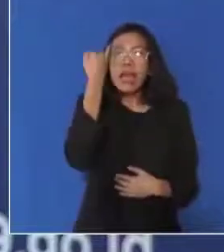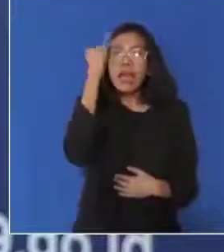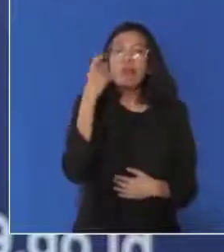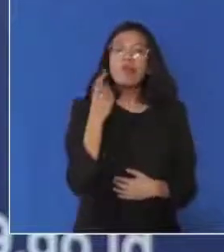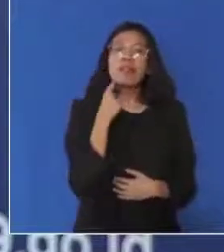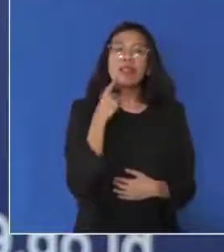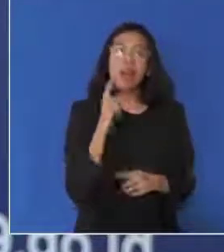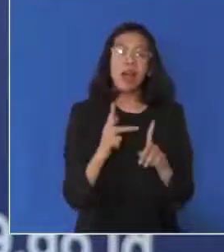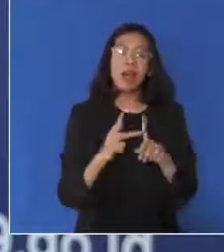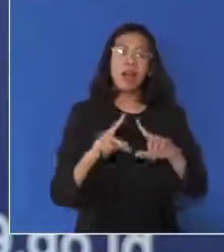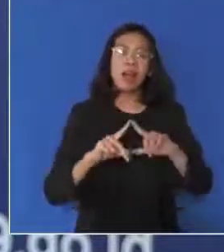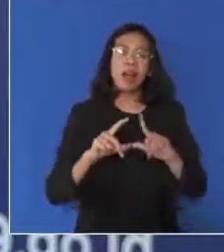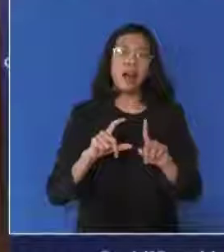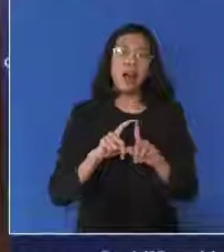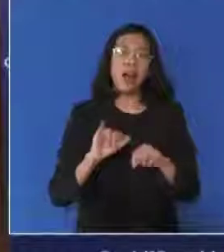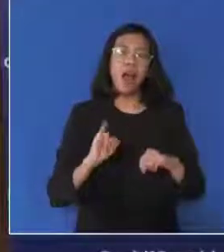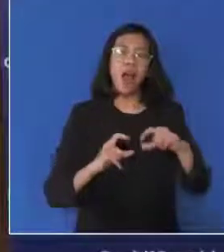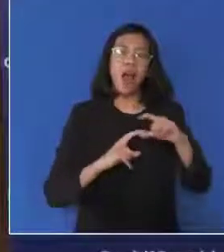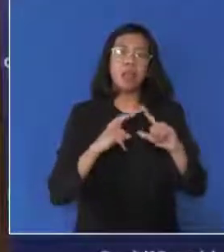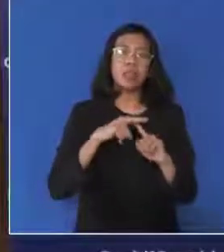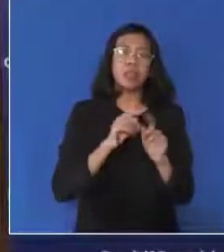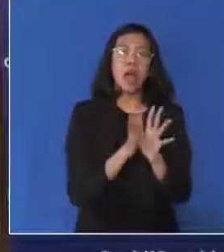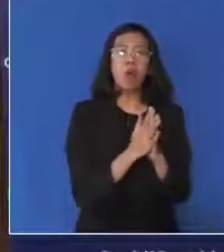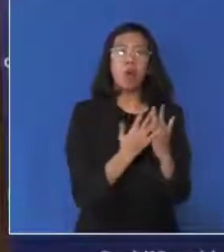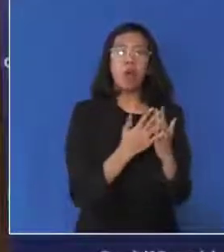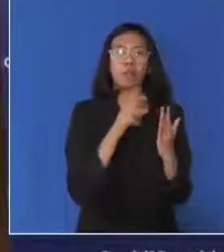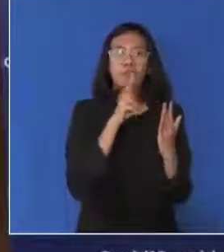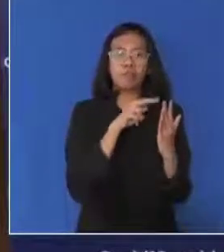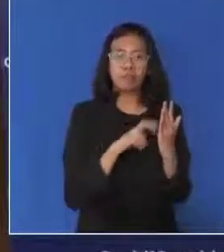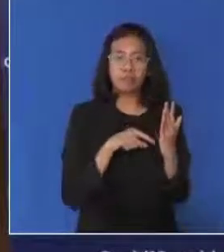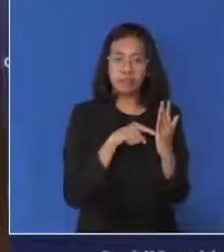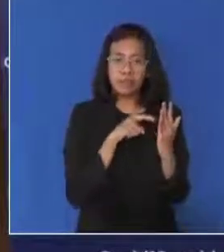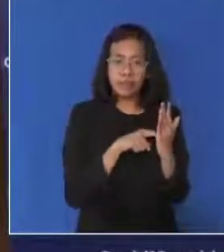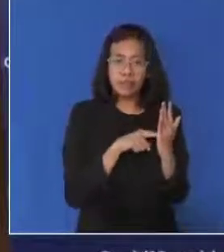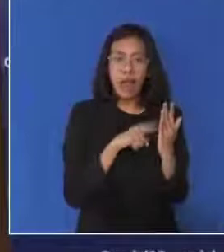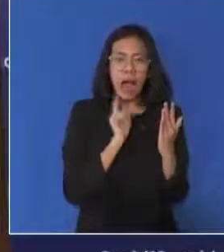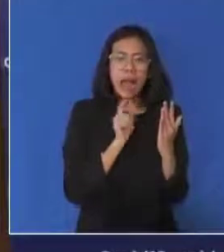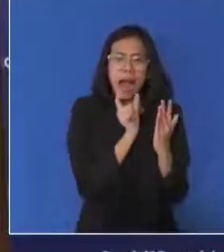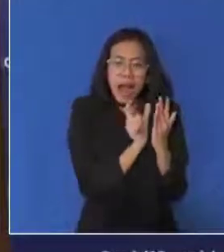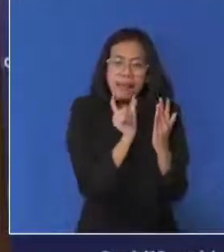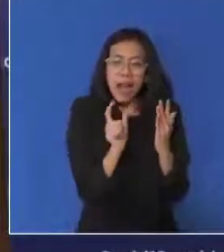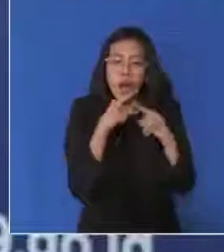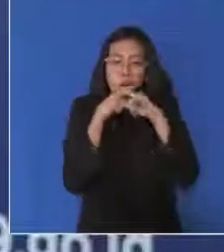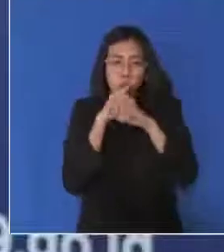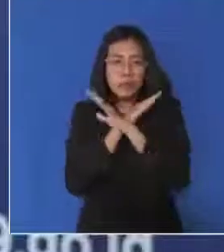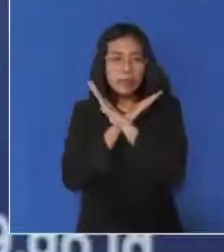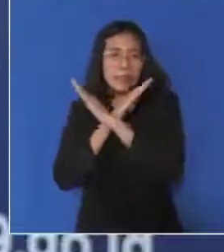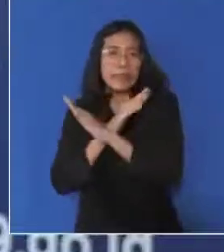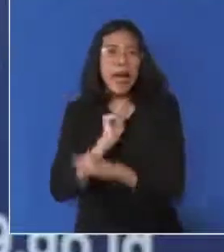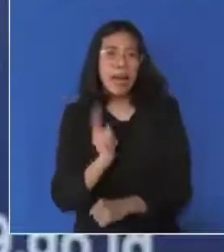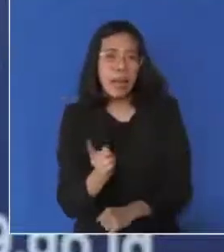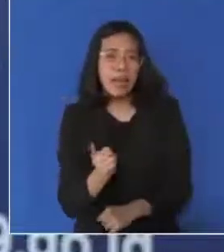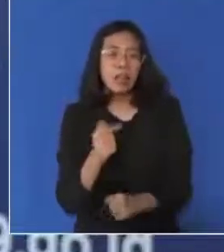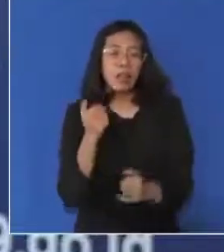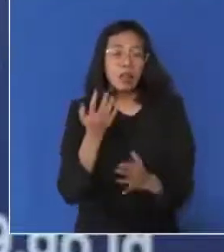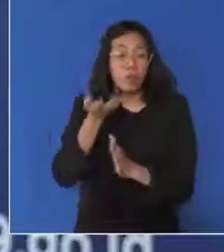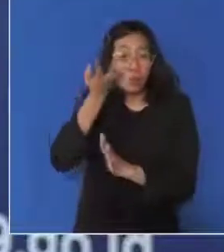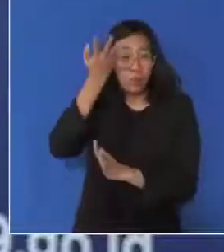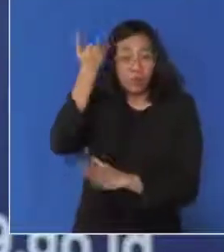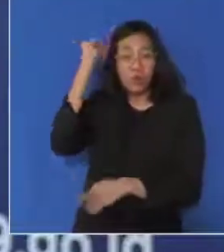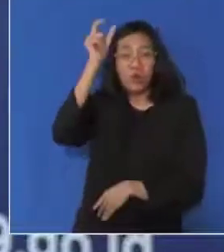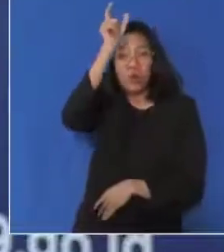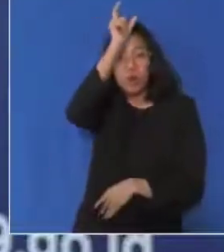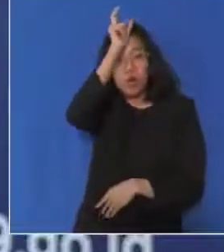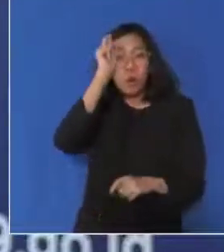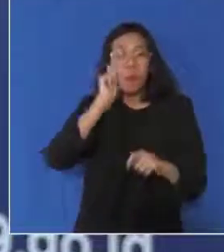dibuat untuk melawan hoax banyak orang mungkin belum tahu itu jadi zaman dulu itu ada hoax berupa Hadits palsu maka para ulama membuat